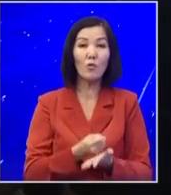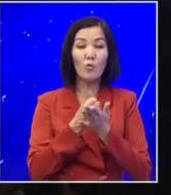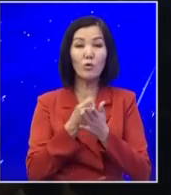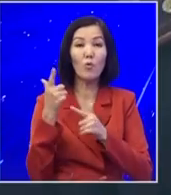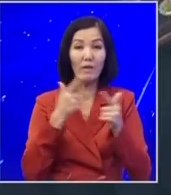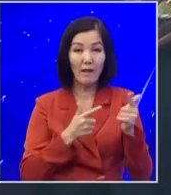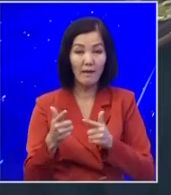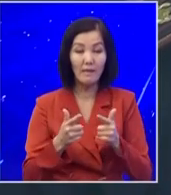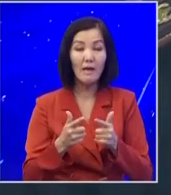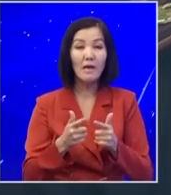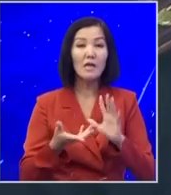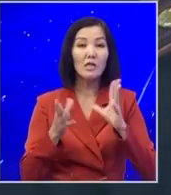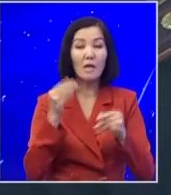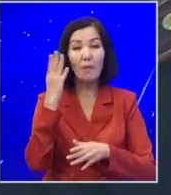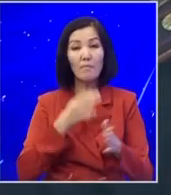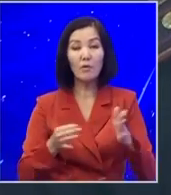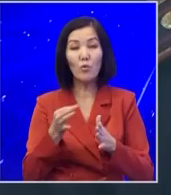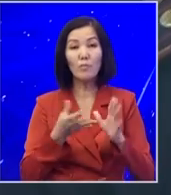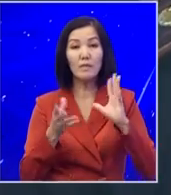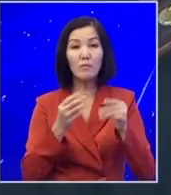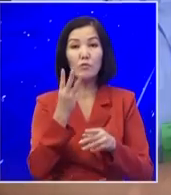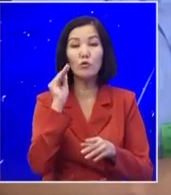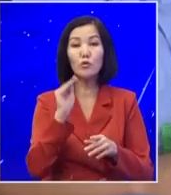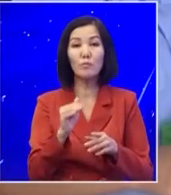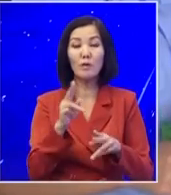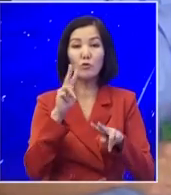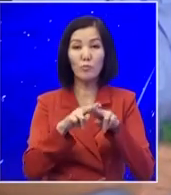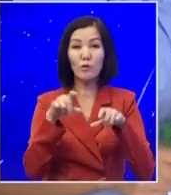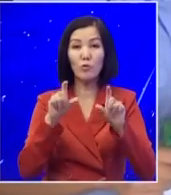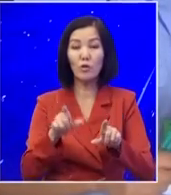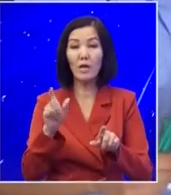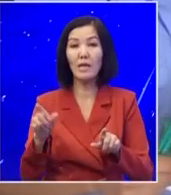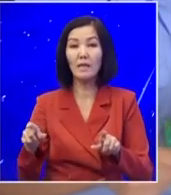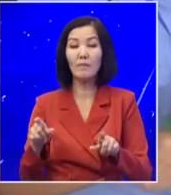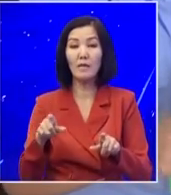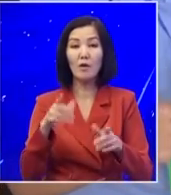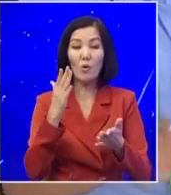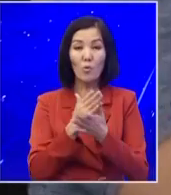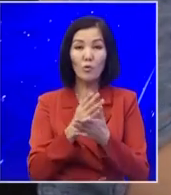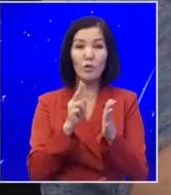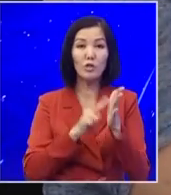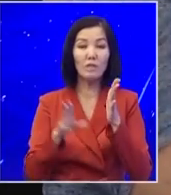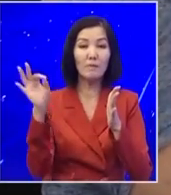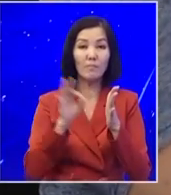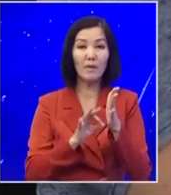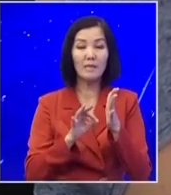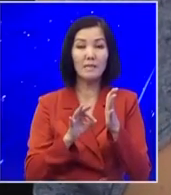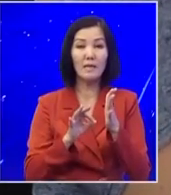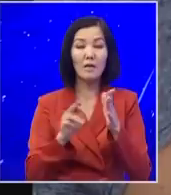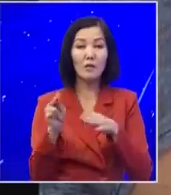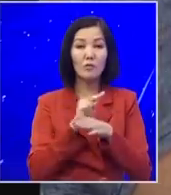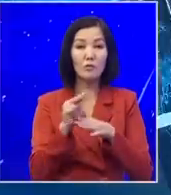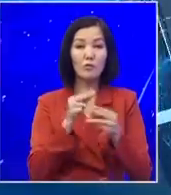көрсетуге дайын. Жалпы Алматы облысында бүгінде 3000-нан аса сотталушы жазасын өтеуде. Олардың 70% түзеу